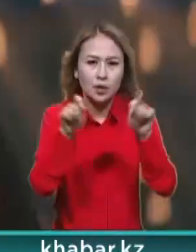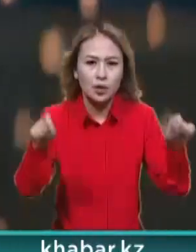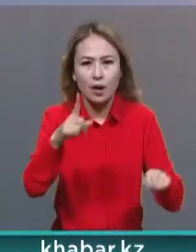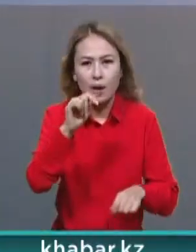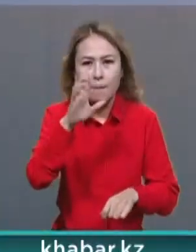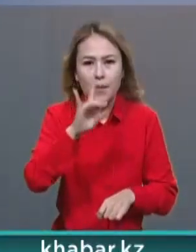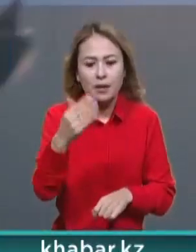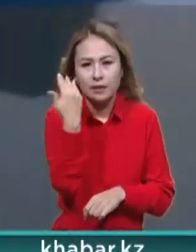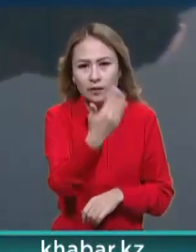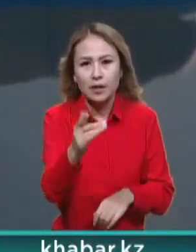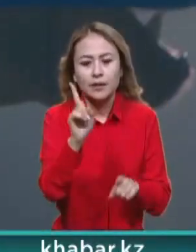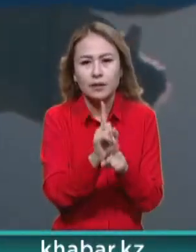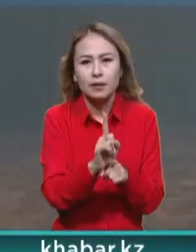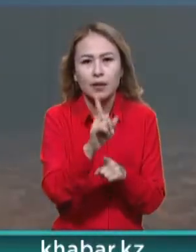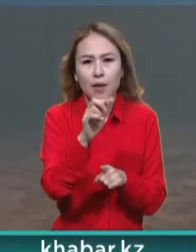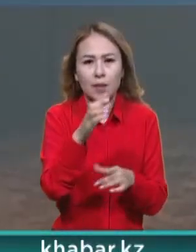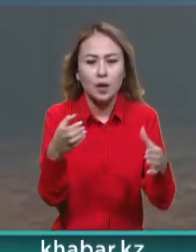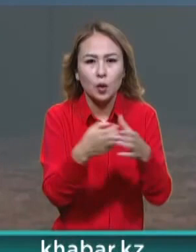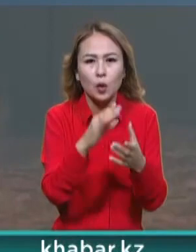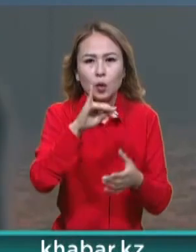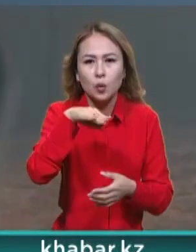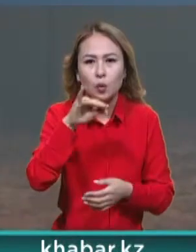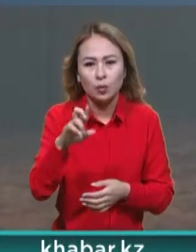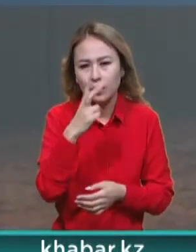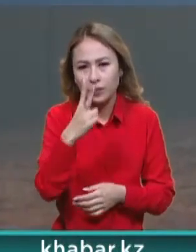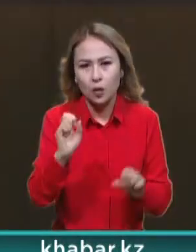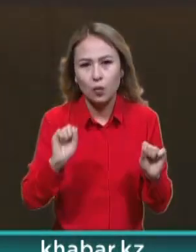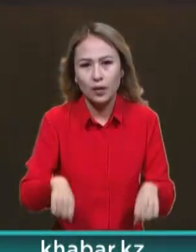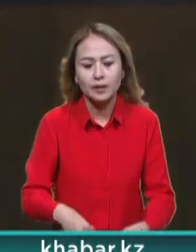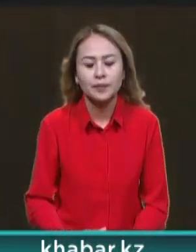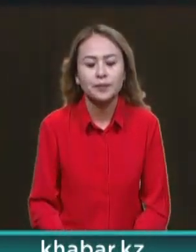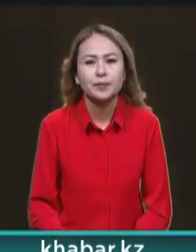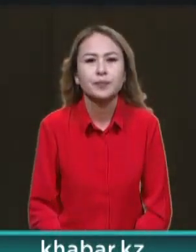Хабар телеарнасынан және Хабар телеарнасының YouTube арнасынан тамашалай аласыздар.